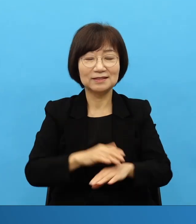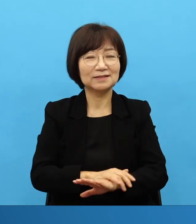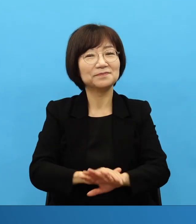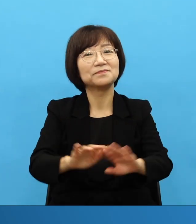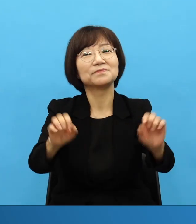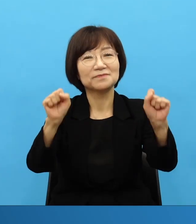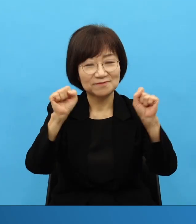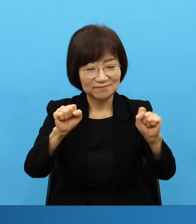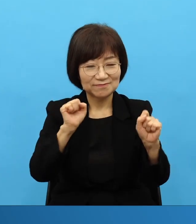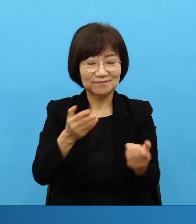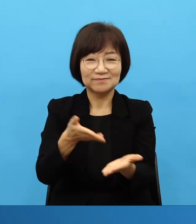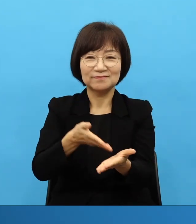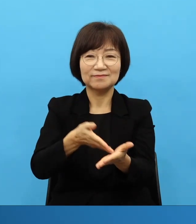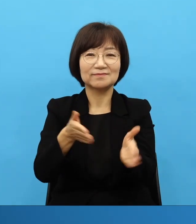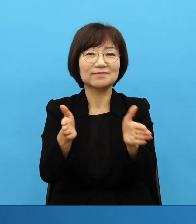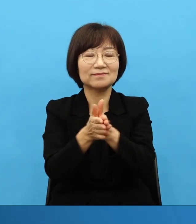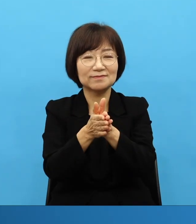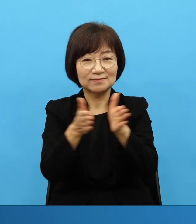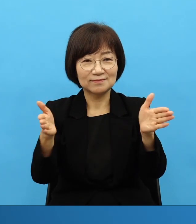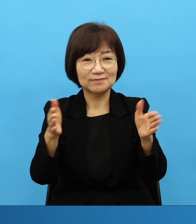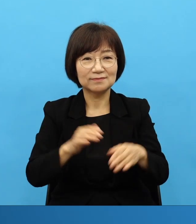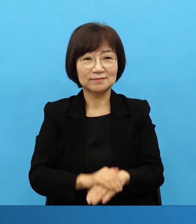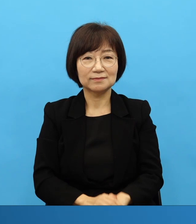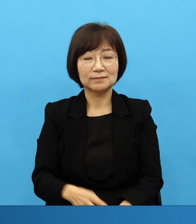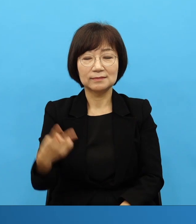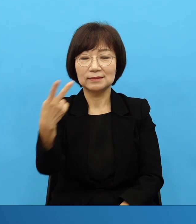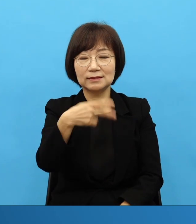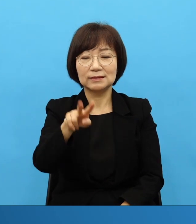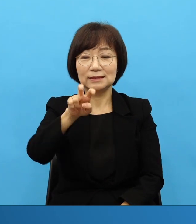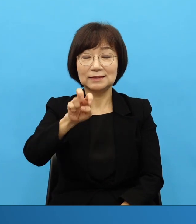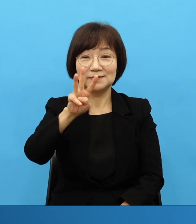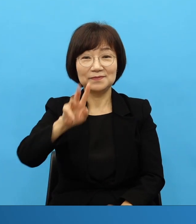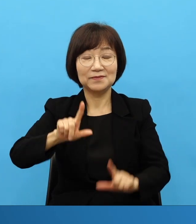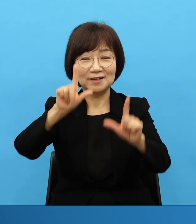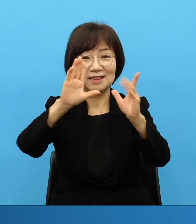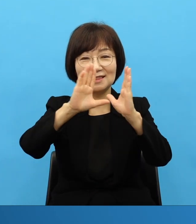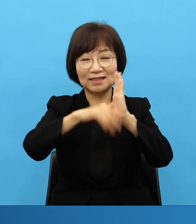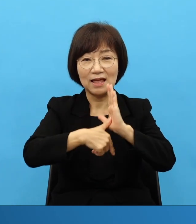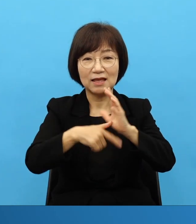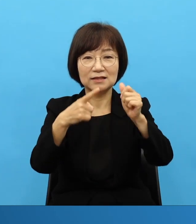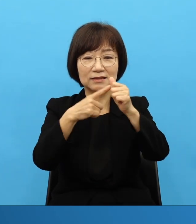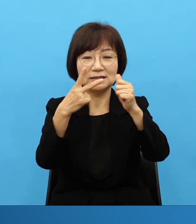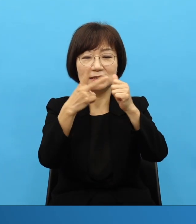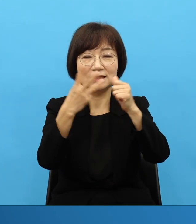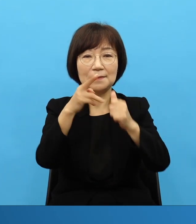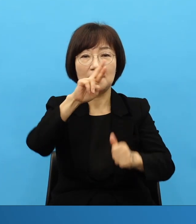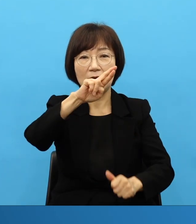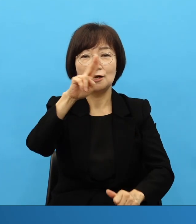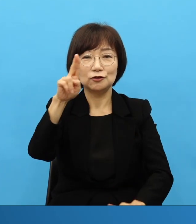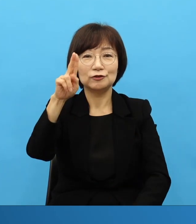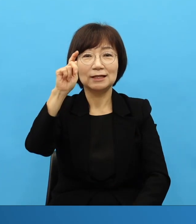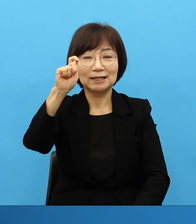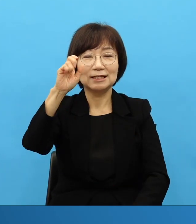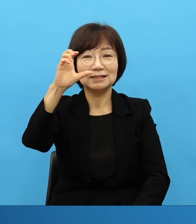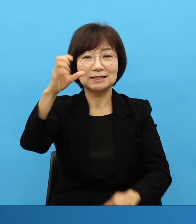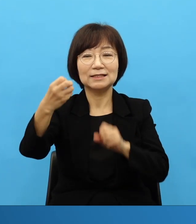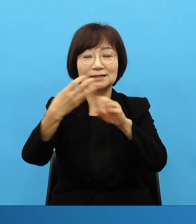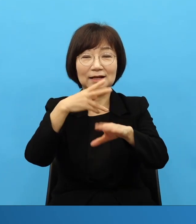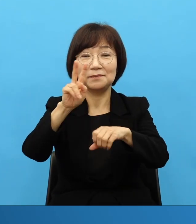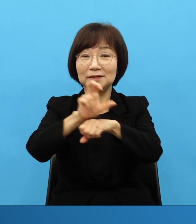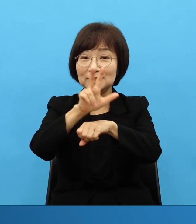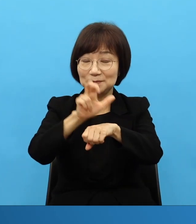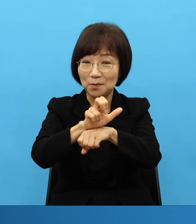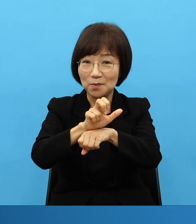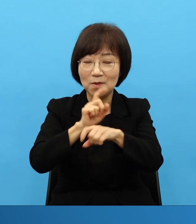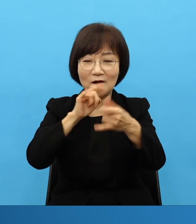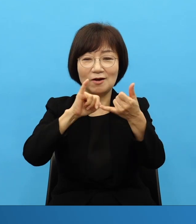안녕하십니까. RUTC 뉴스입니다. 다가올 2023년은 제123 RUTC 응답 25회 언약 성취를